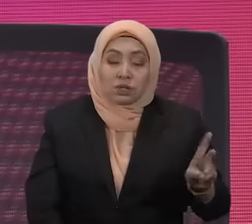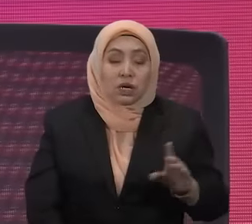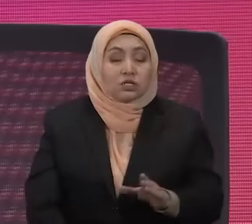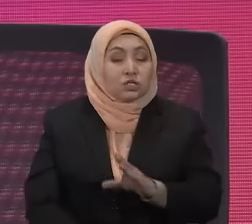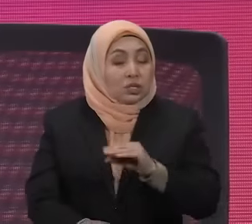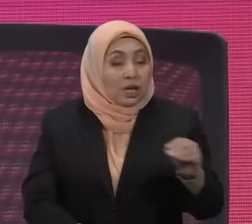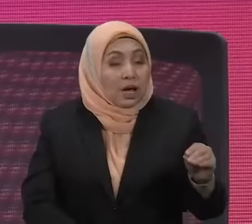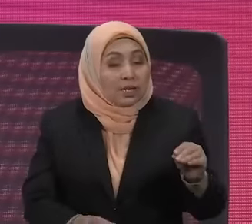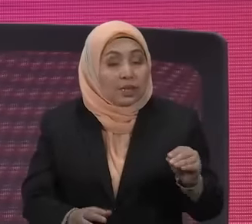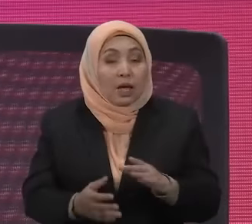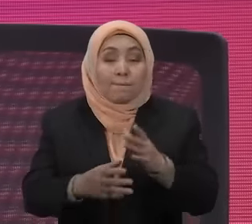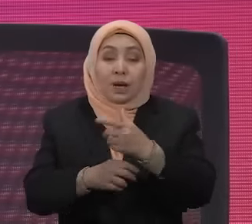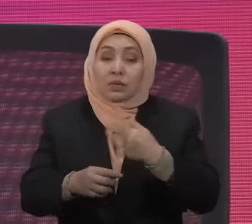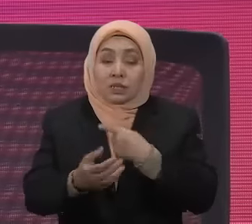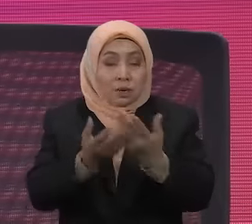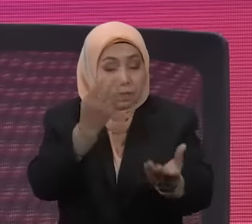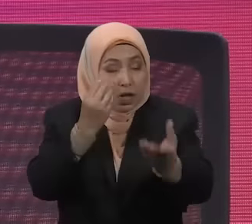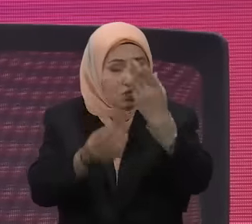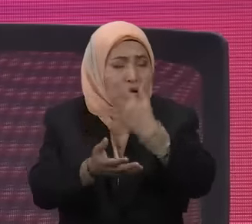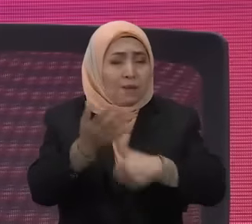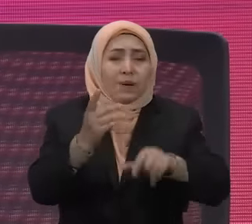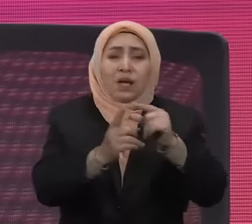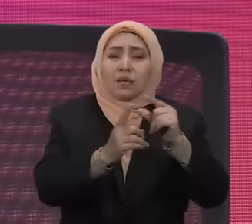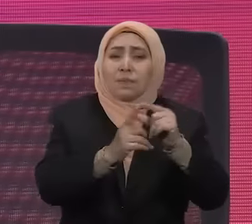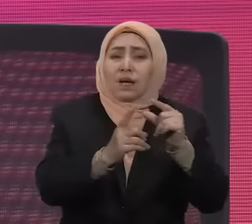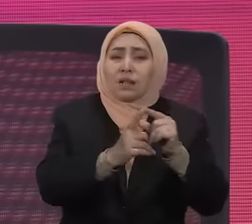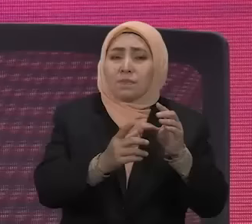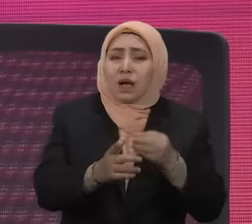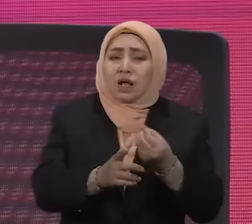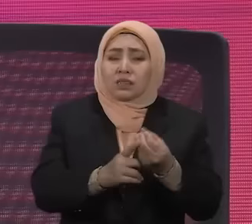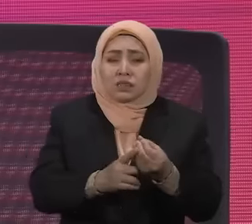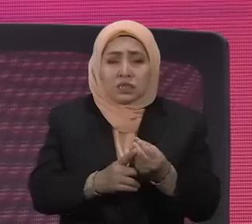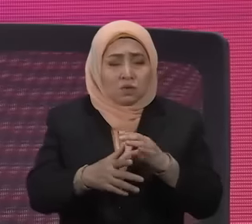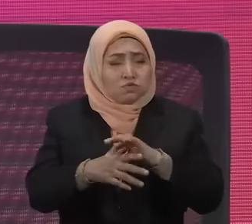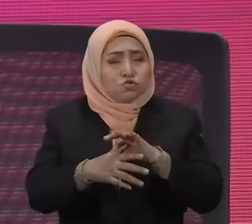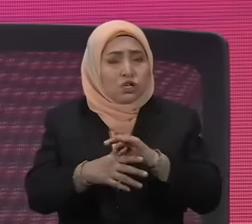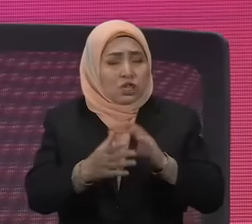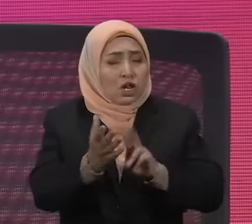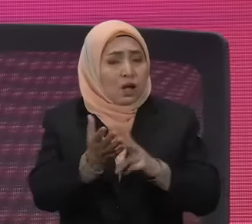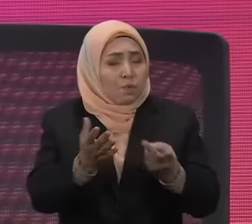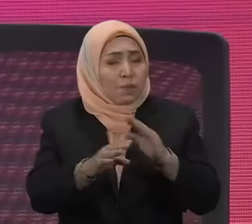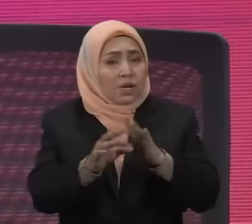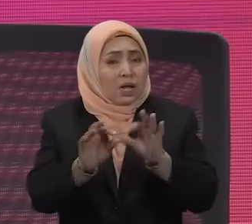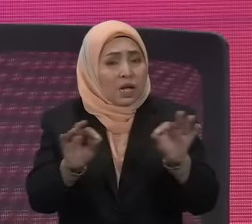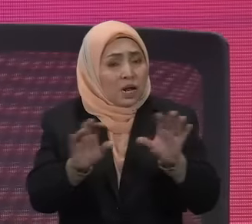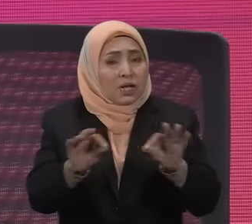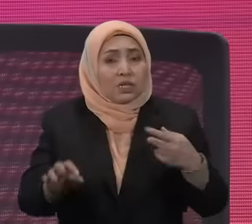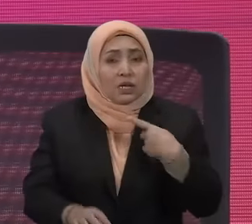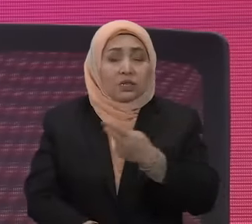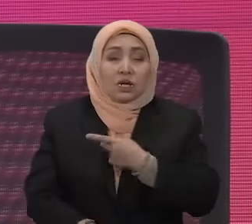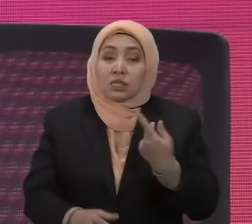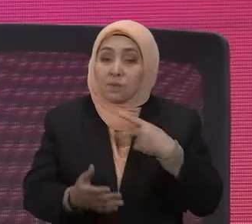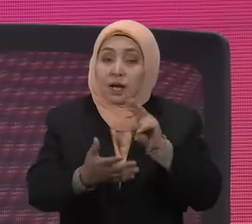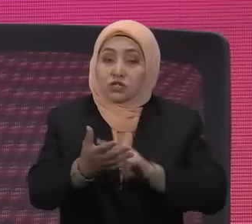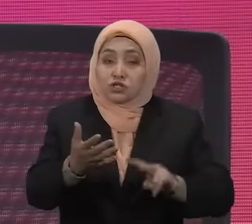yang paling mustahak juga dapat kita belajar apakah kalimah-kalimah ataupun intisari ataupun tadabbur daripada ayat-ayat